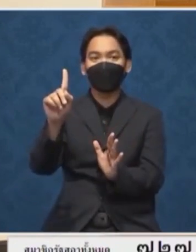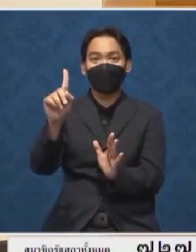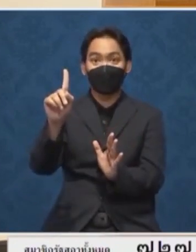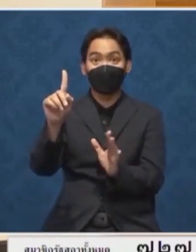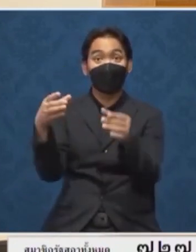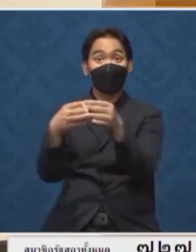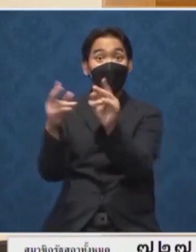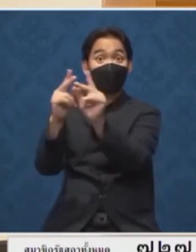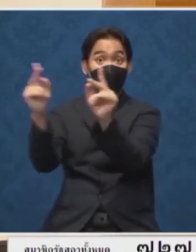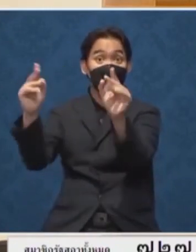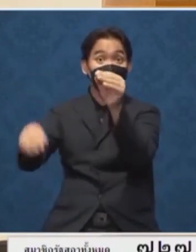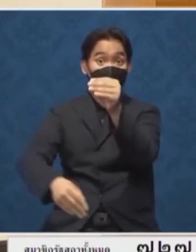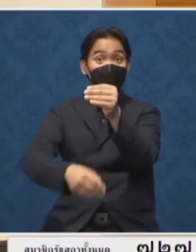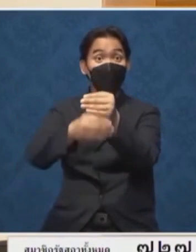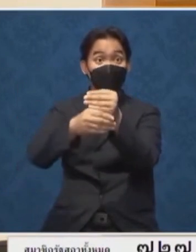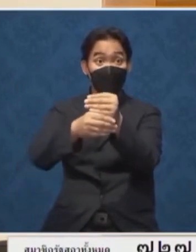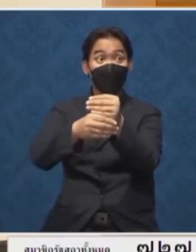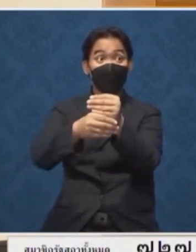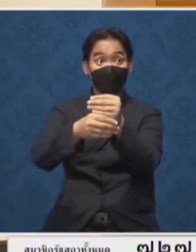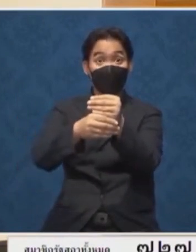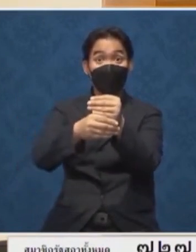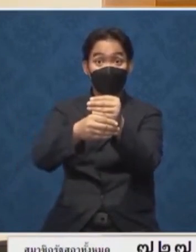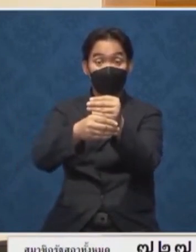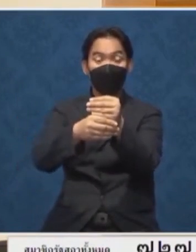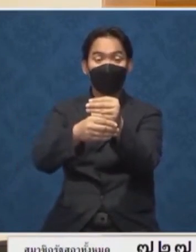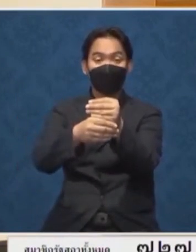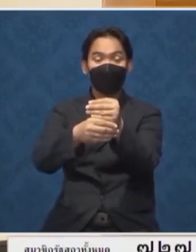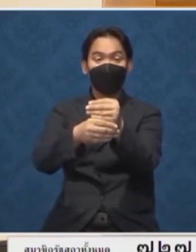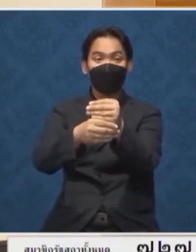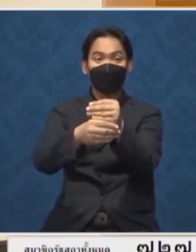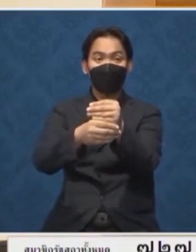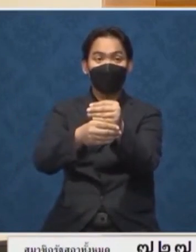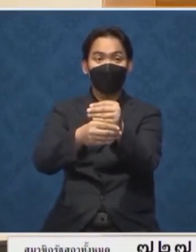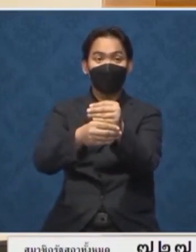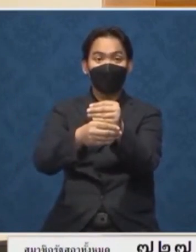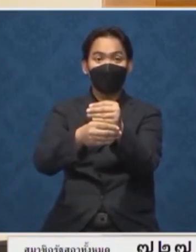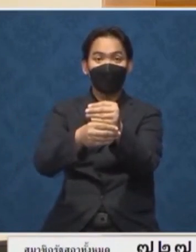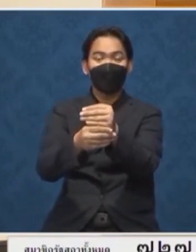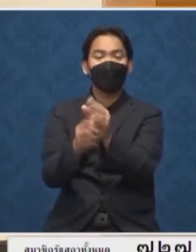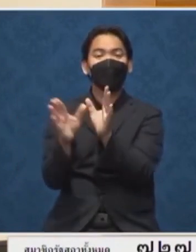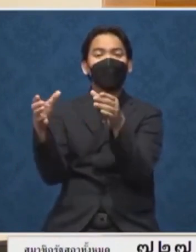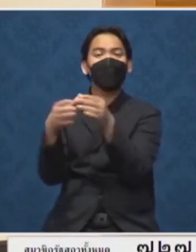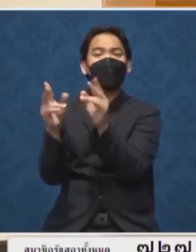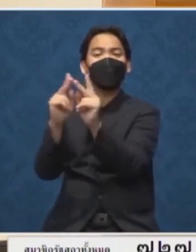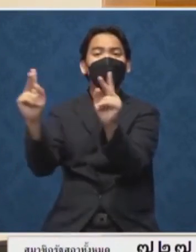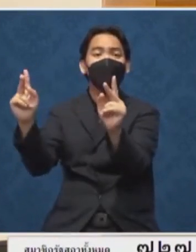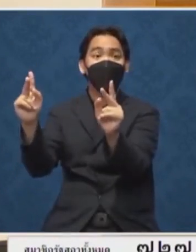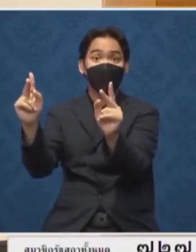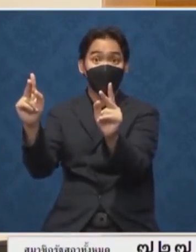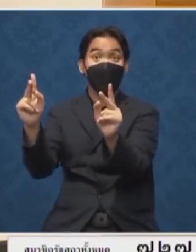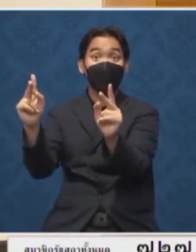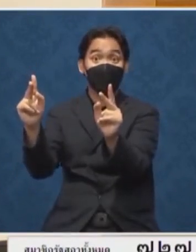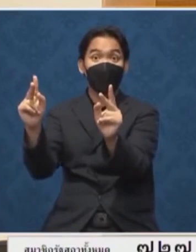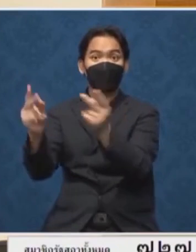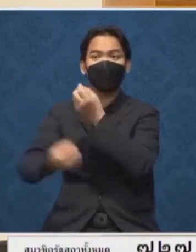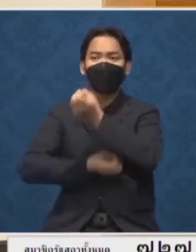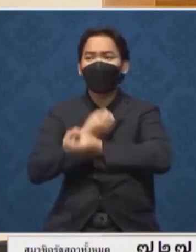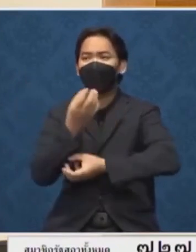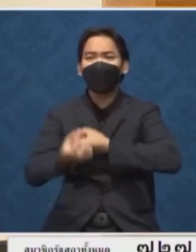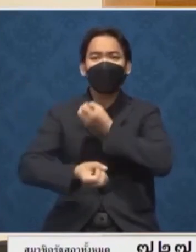ใหม่นะครับส่วนผู้ที่สงวนความเห็นนั้นขอกลับไปร่างเดิมนะครับ